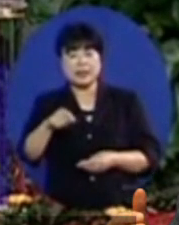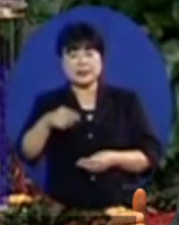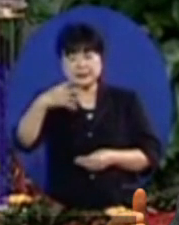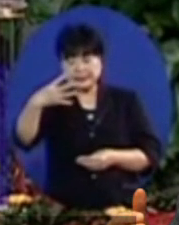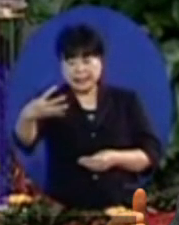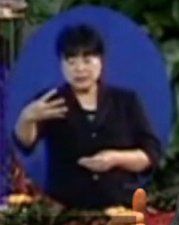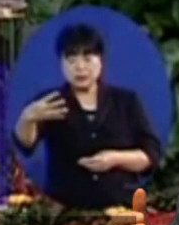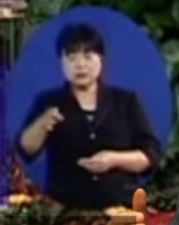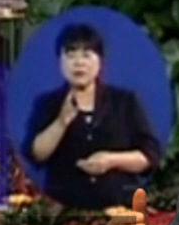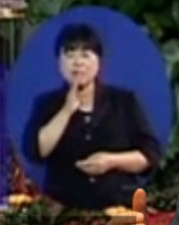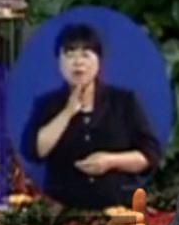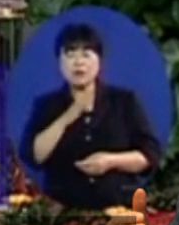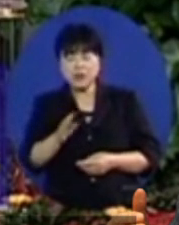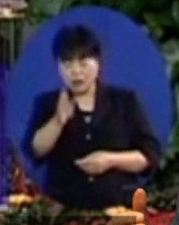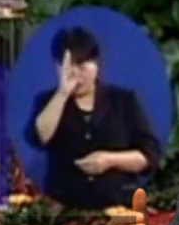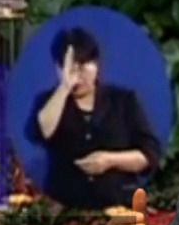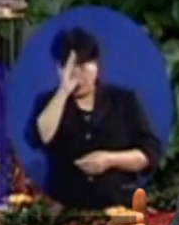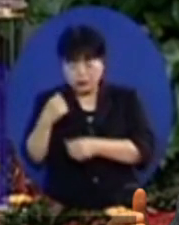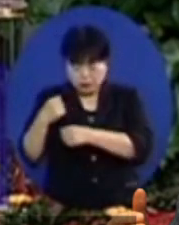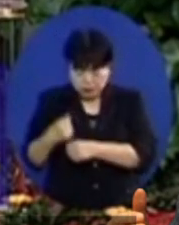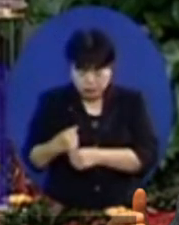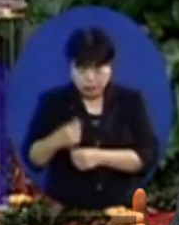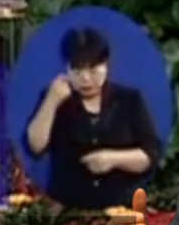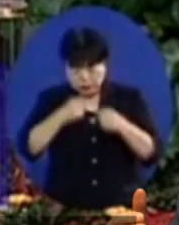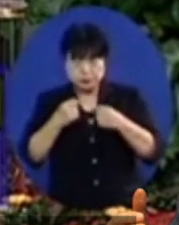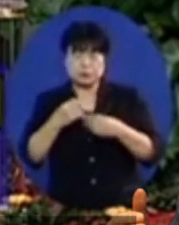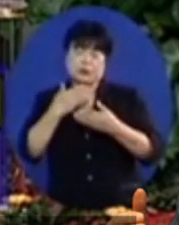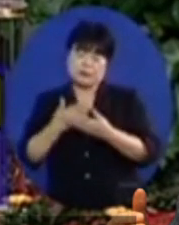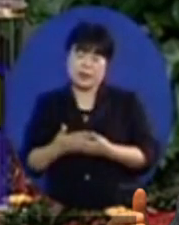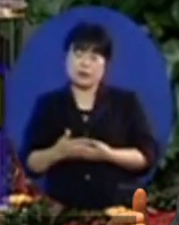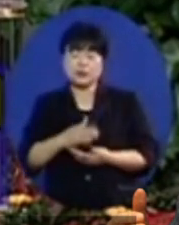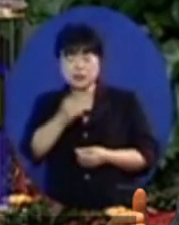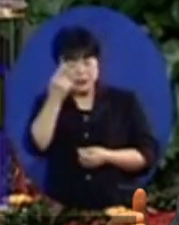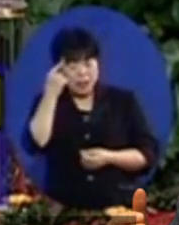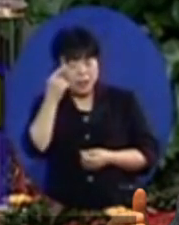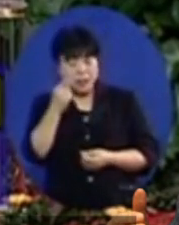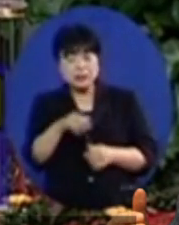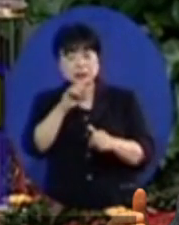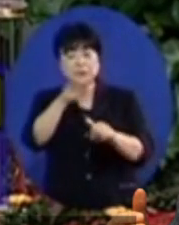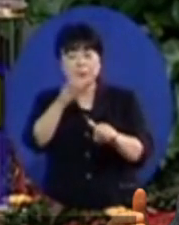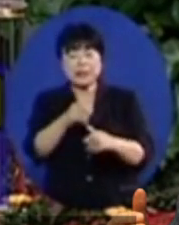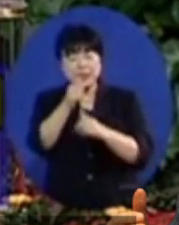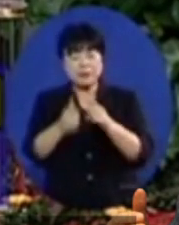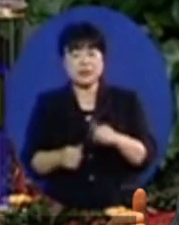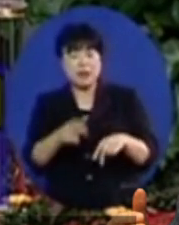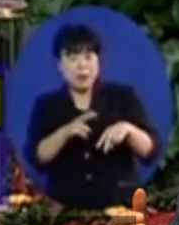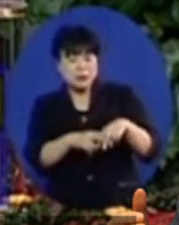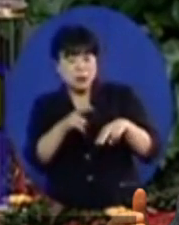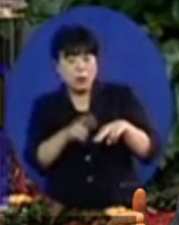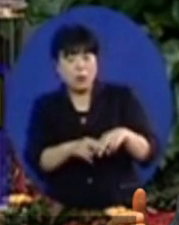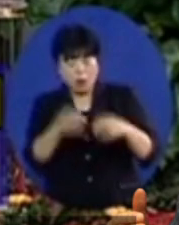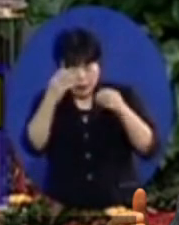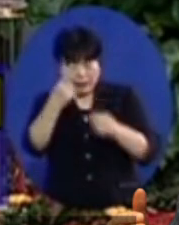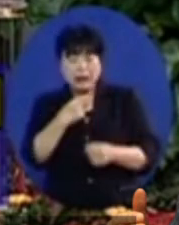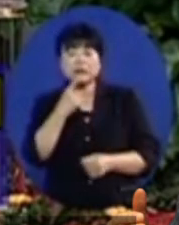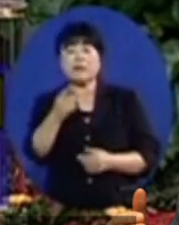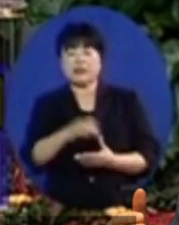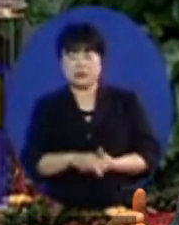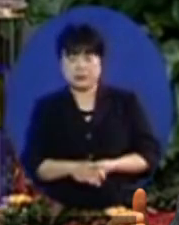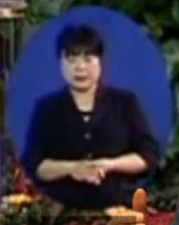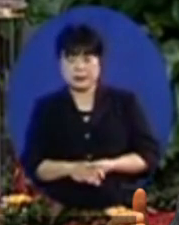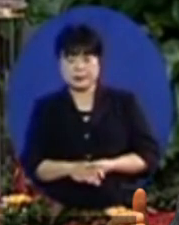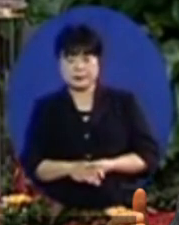우리의 질고를 지고 우리의 슬픔을 당하였거늘 우리는 생각이를 그는 징벌을 받아 하나님께 맞으며 고난을 당한다 했노라.